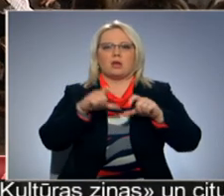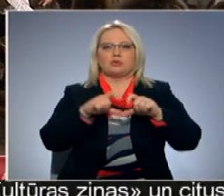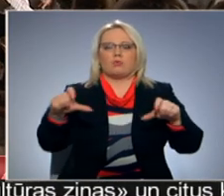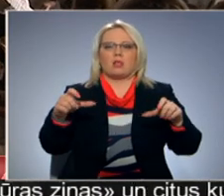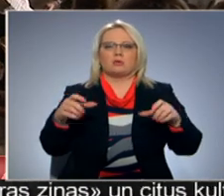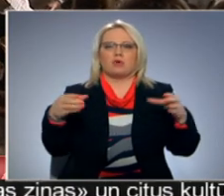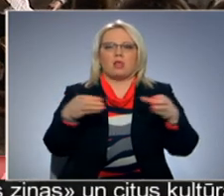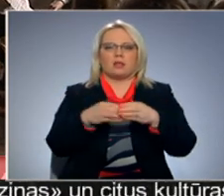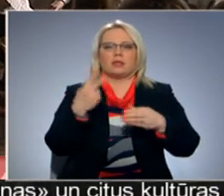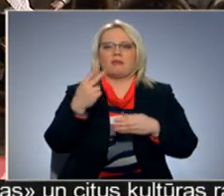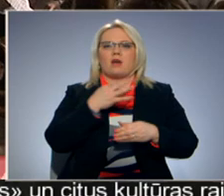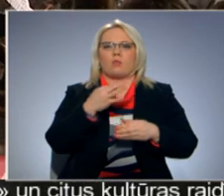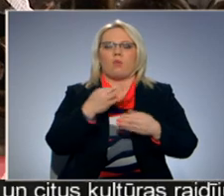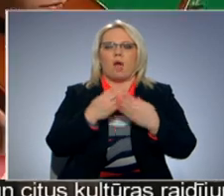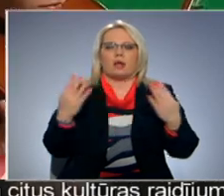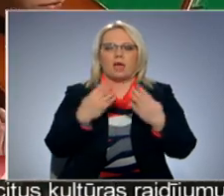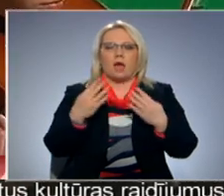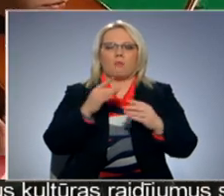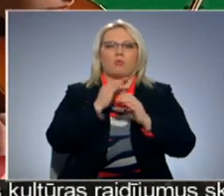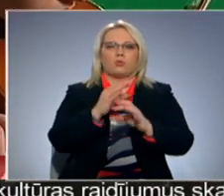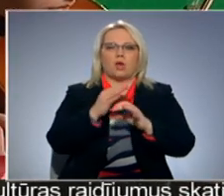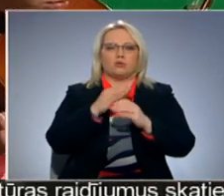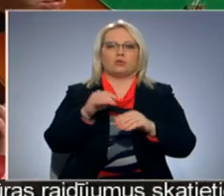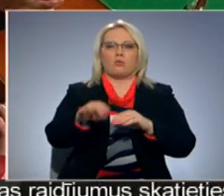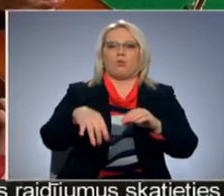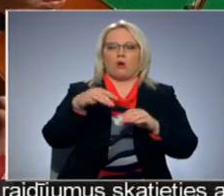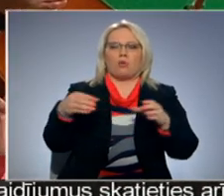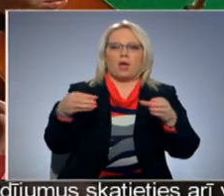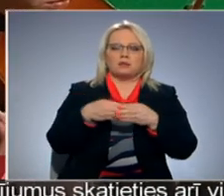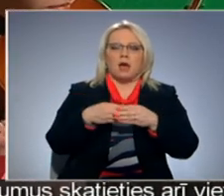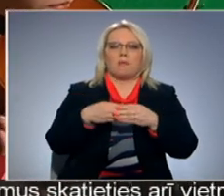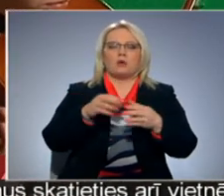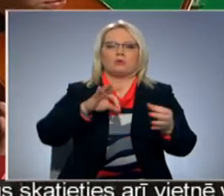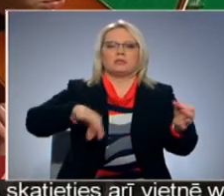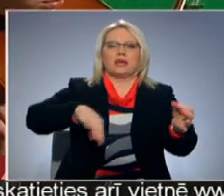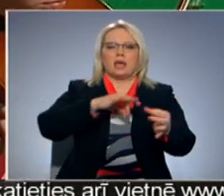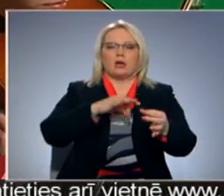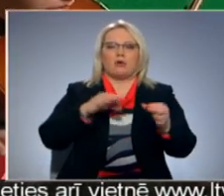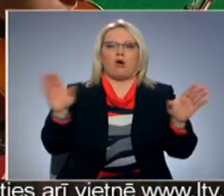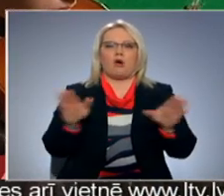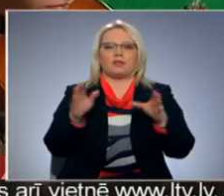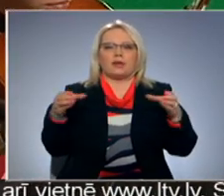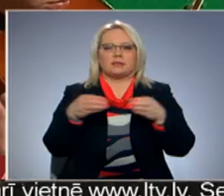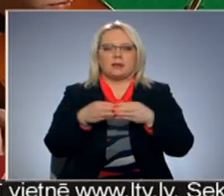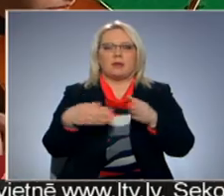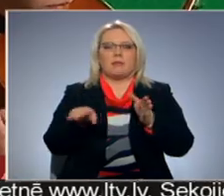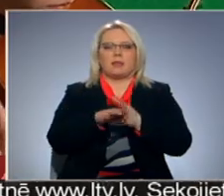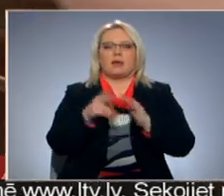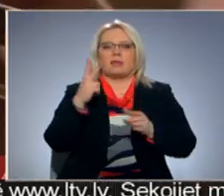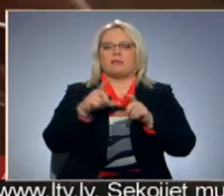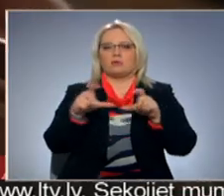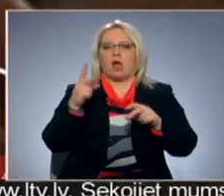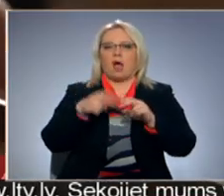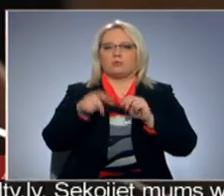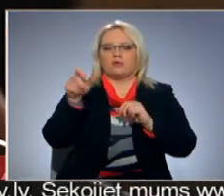kolektīviem diviem koriem pūtēj orķestri kokļu ansambli stīgu orķestri bija uzaicināti piedalīties arī divi skolas absolventi kas šobrīd